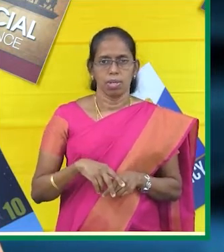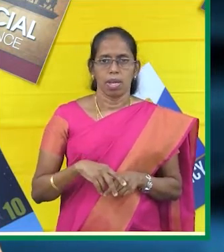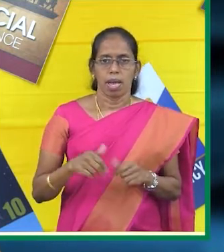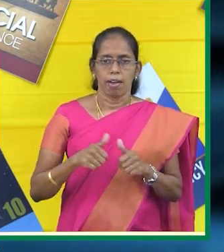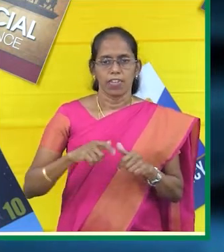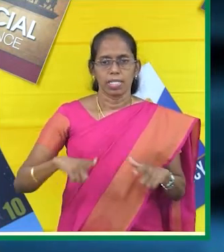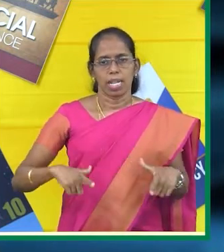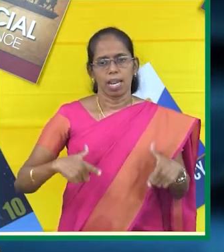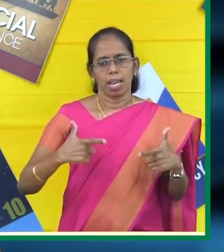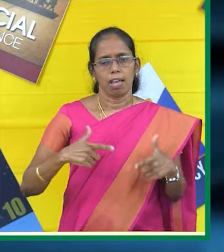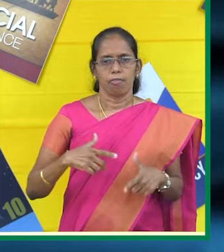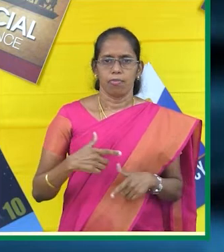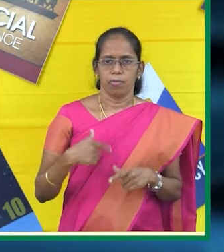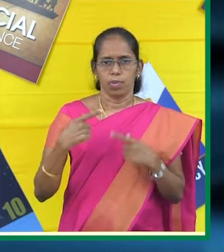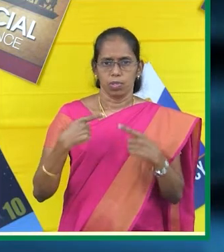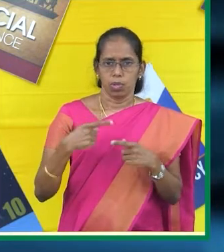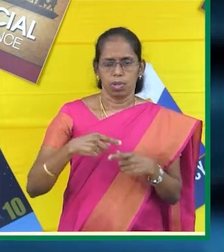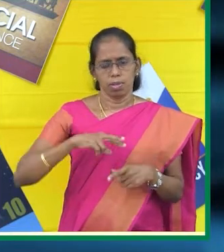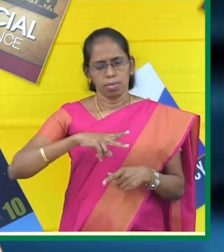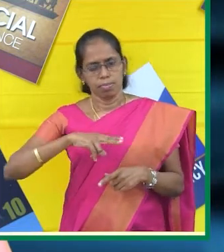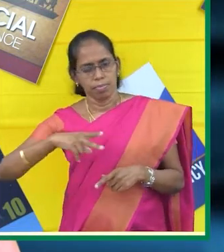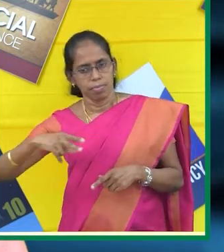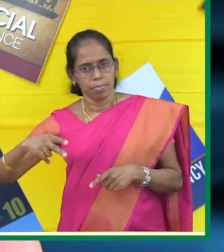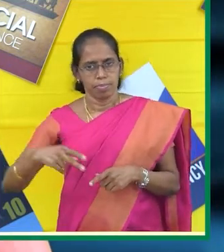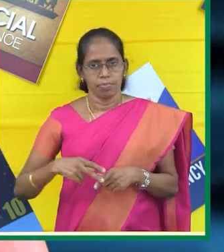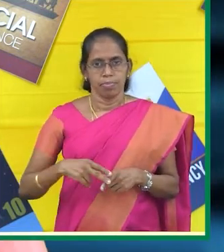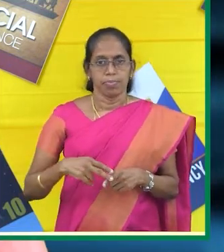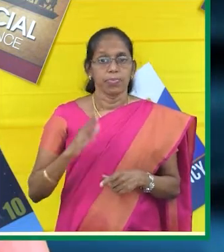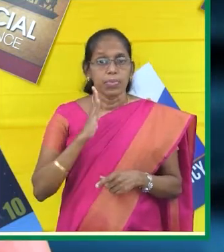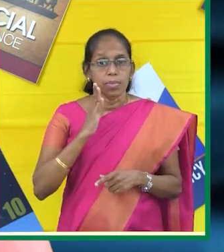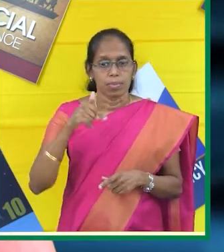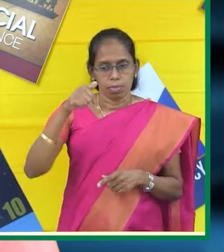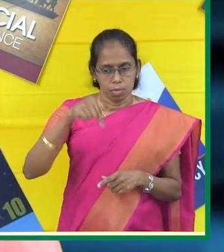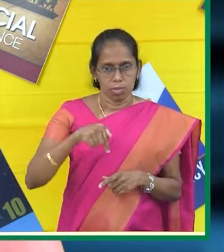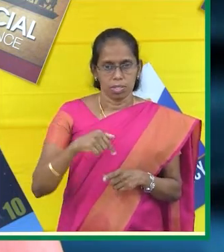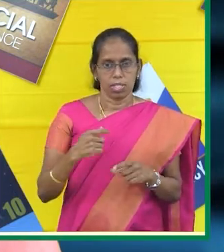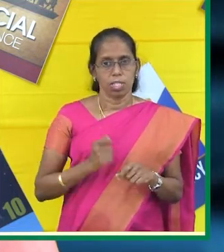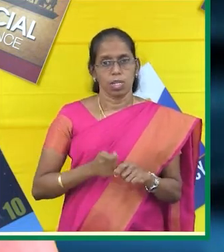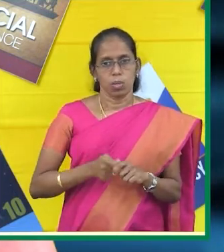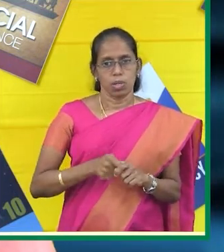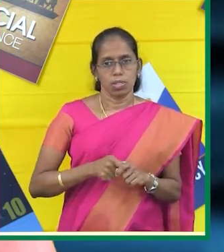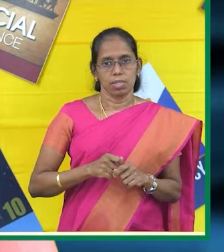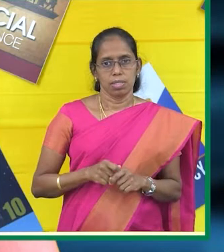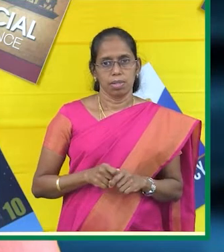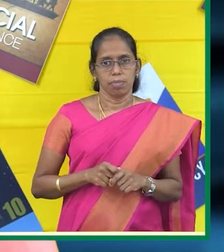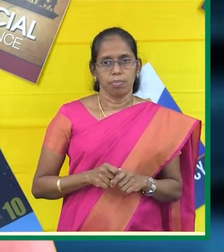சராசரி வாழ்க்கை முறையை பற்றி பேசுவதாக இருந்தாலும் கூட பல்வேறு நிலைகளிலே இலக்கியத்திலே இன்று நம்